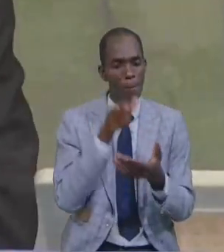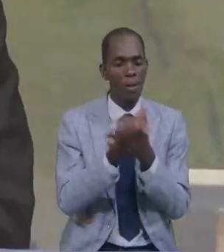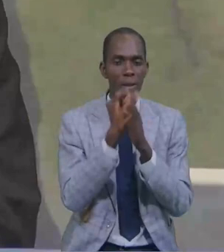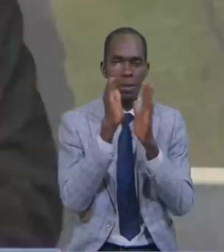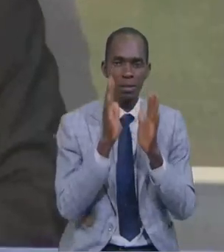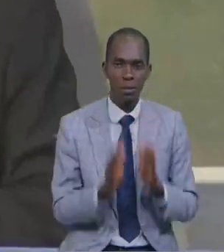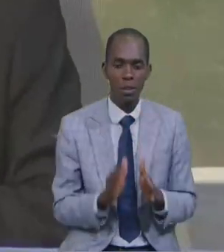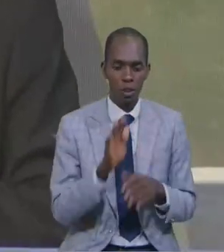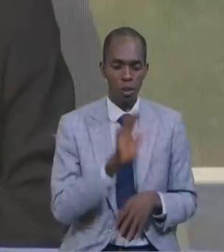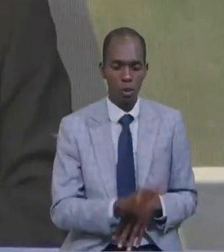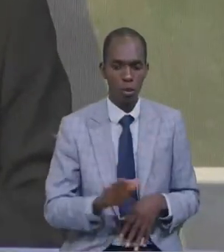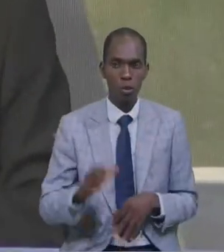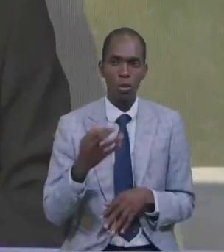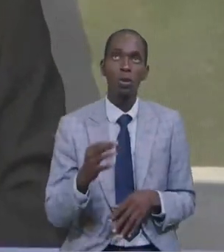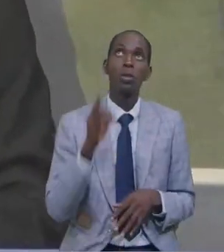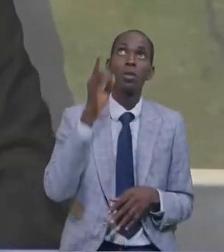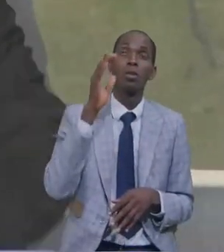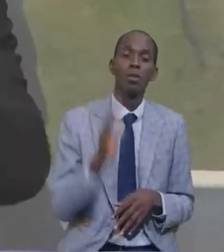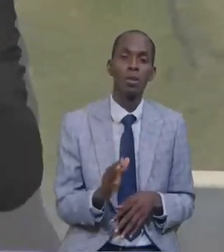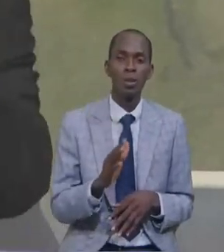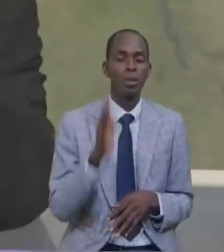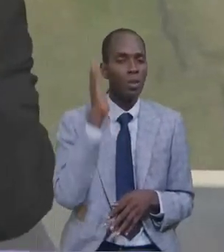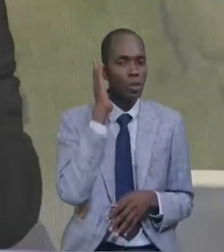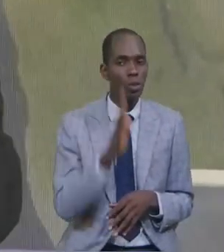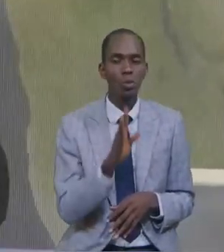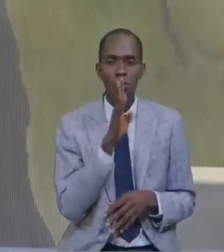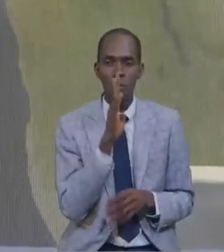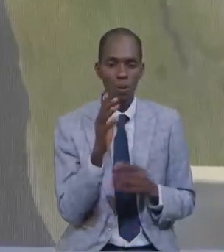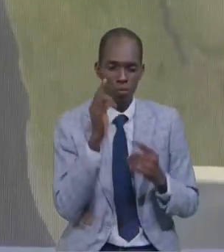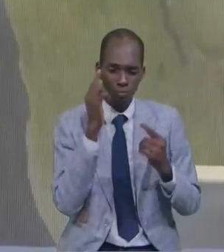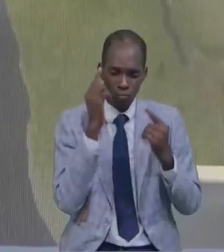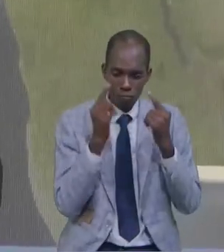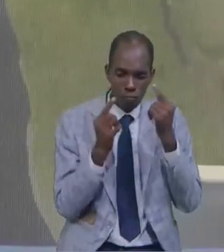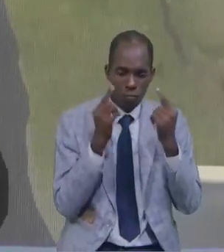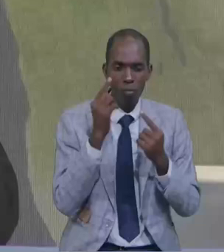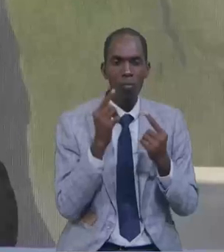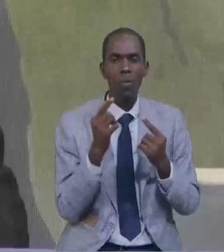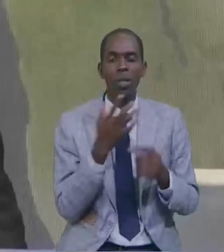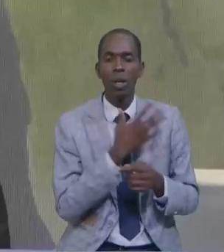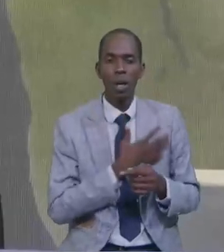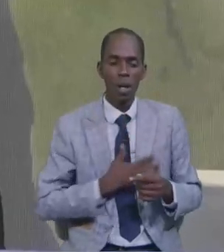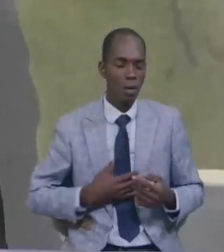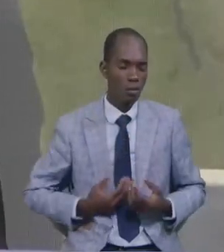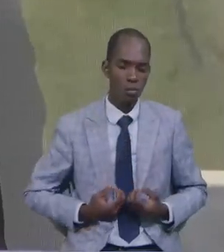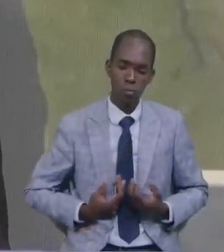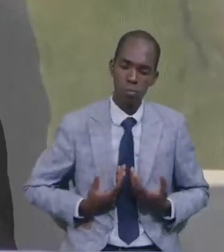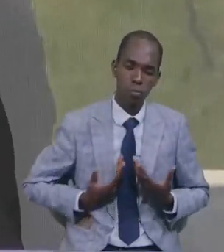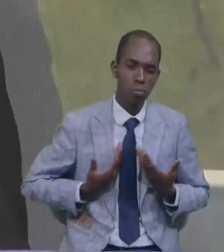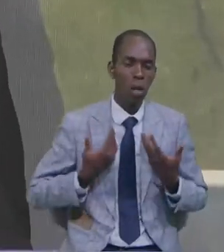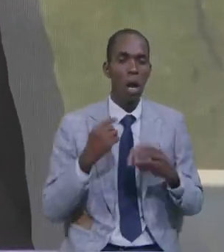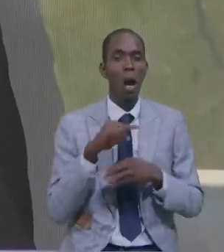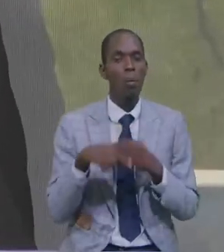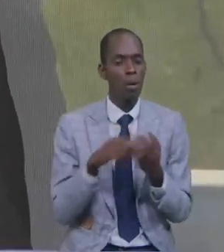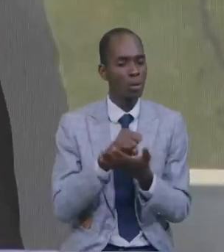et passionnés aux cieux de la sanctification. Si vous êtes vraiment sauvés, et vous savez que Christ est mort